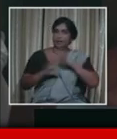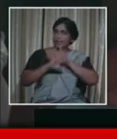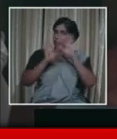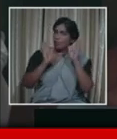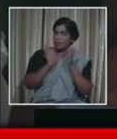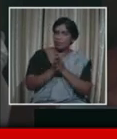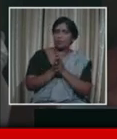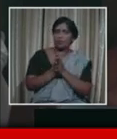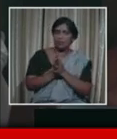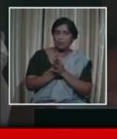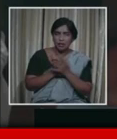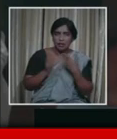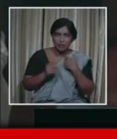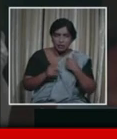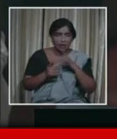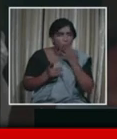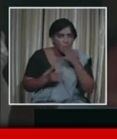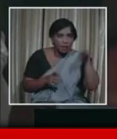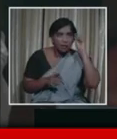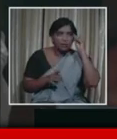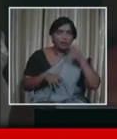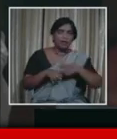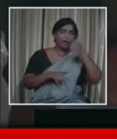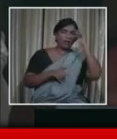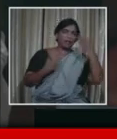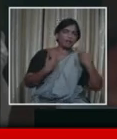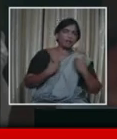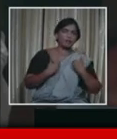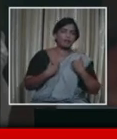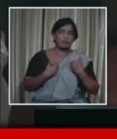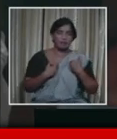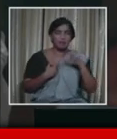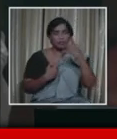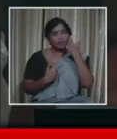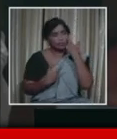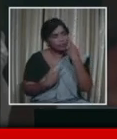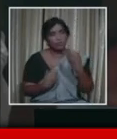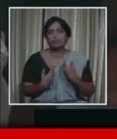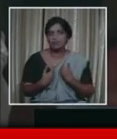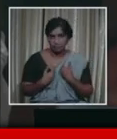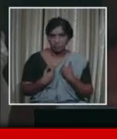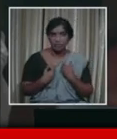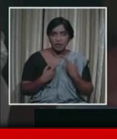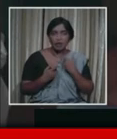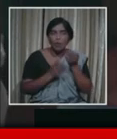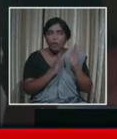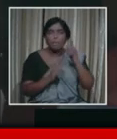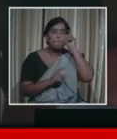mereka dengan kota, api study karena kota kalah parada. E pramana itu api sama villa ntuun. Mereka arti kekiva katene,